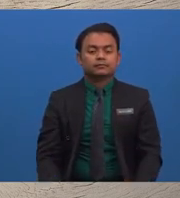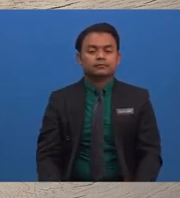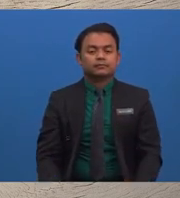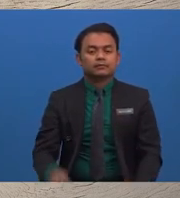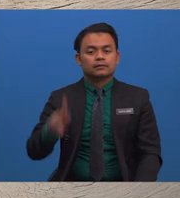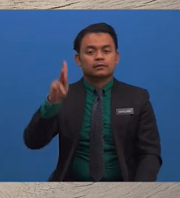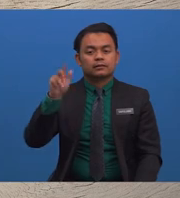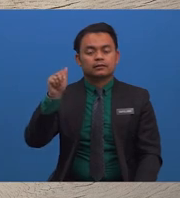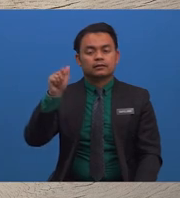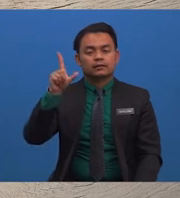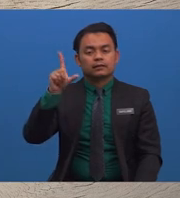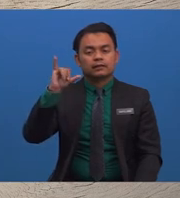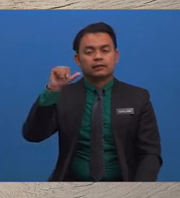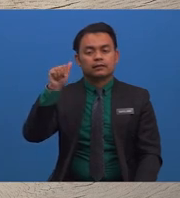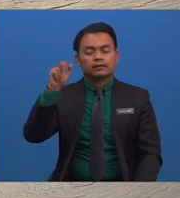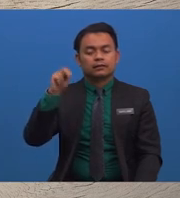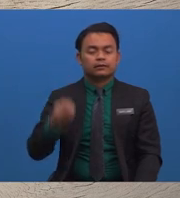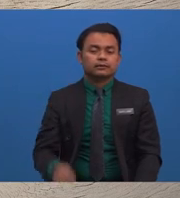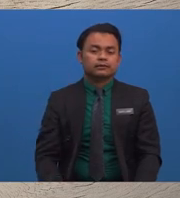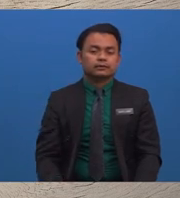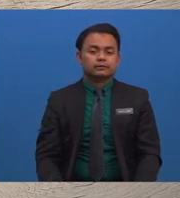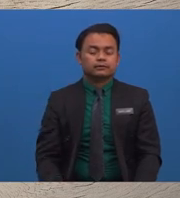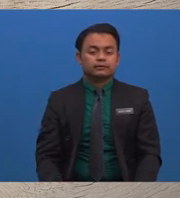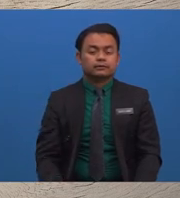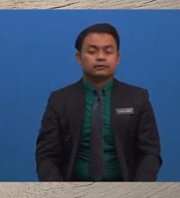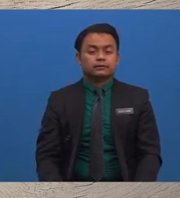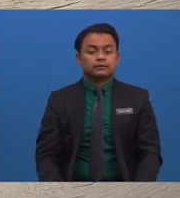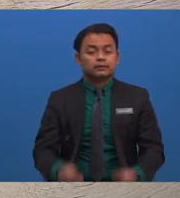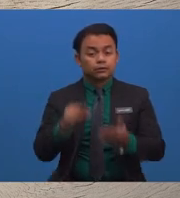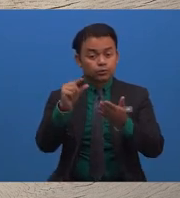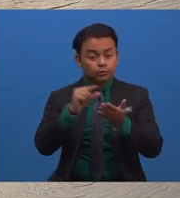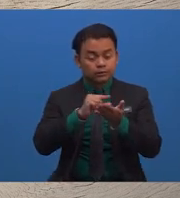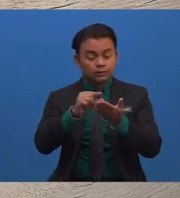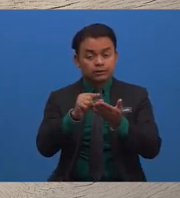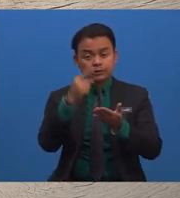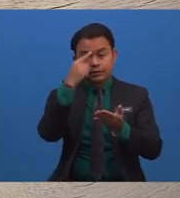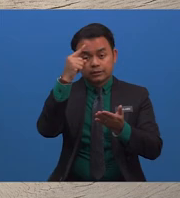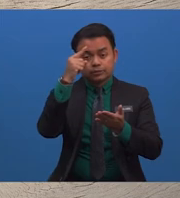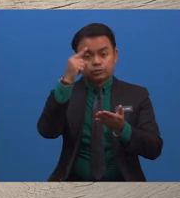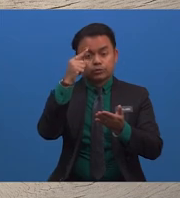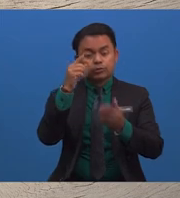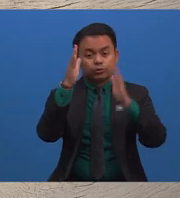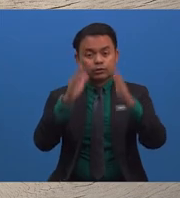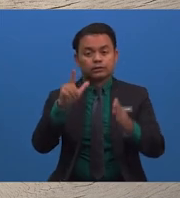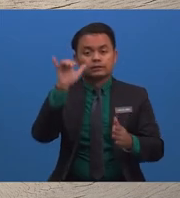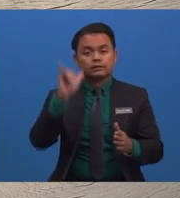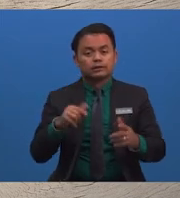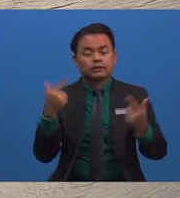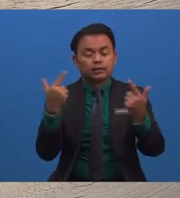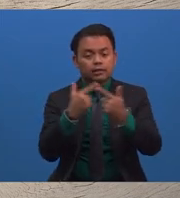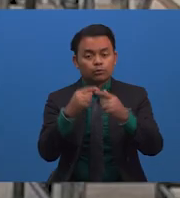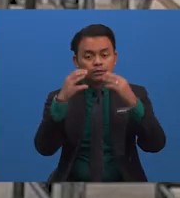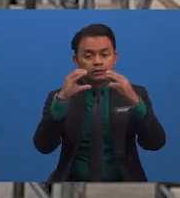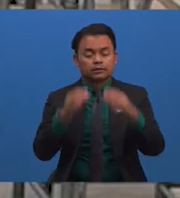Kalian digunakan oleh orang yang dilawan bercakap dan jumlahnya melebihi daripada